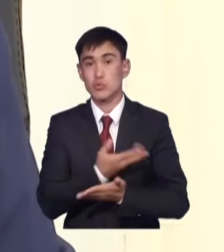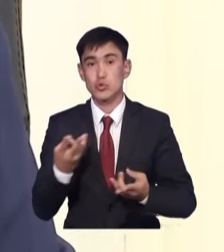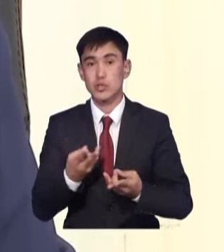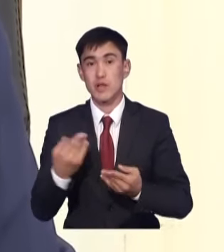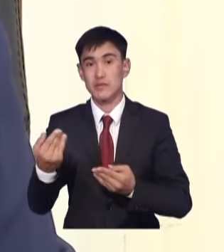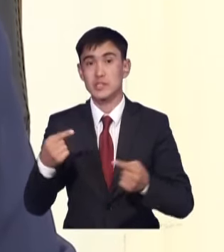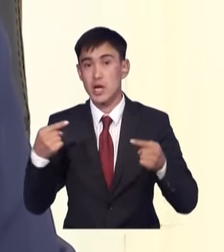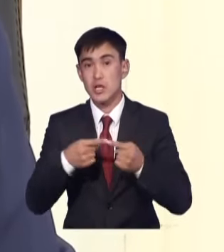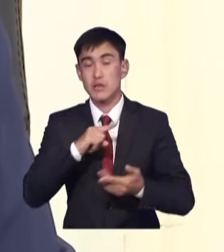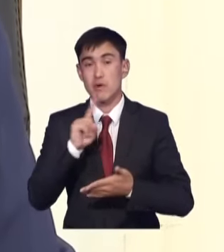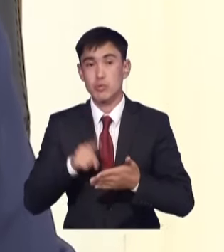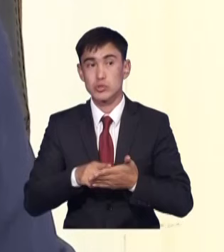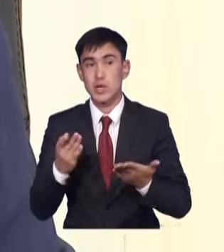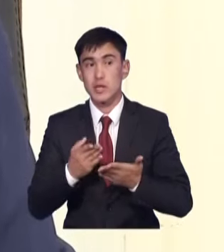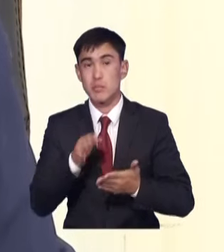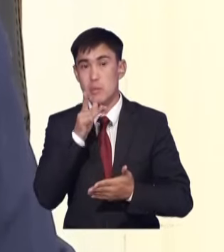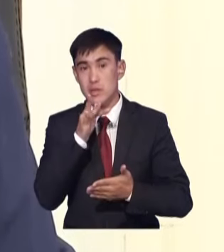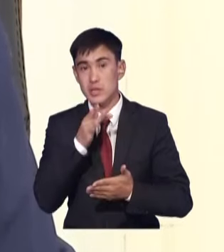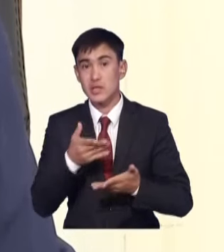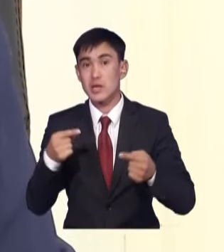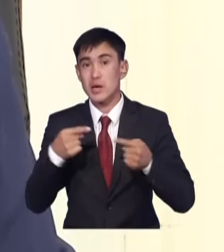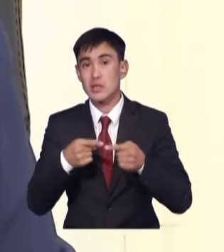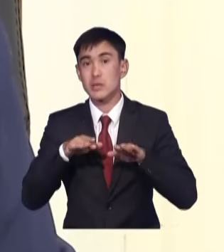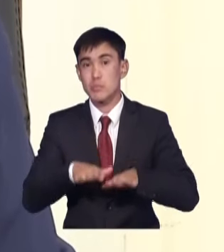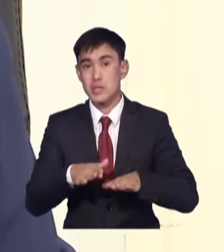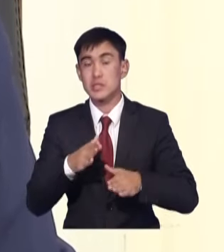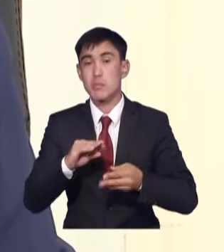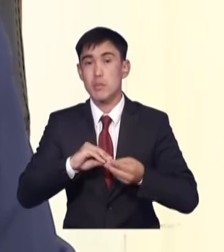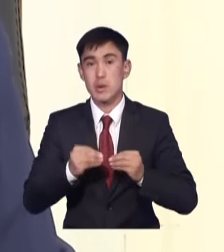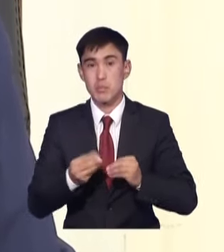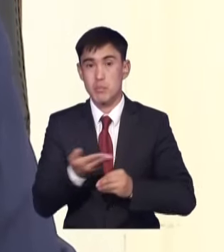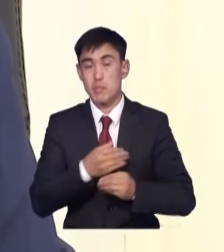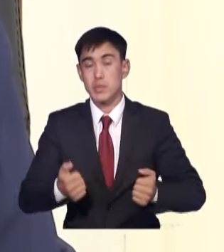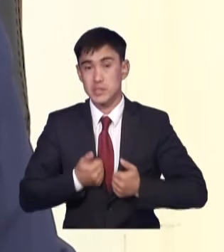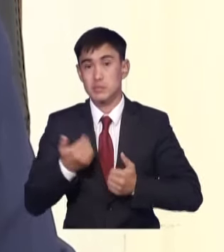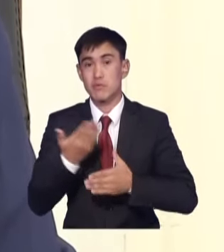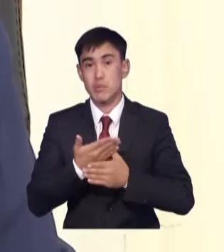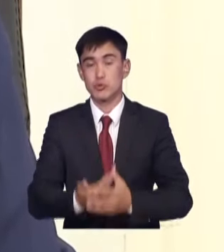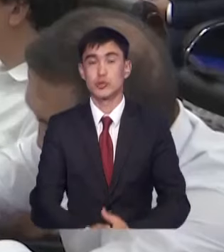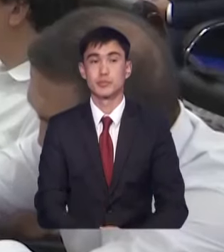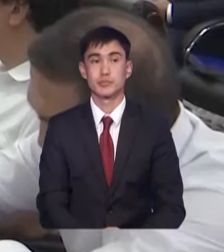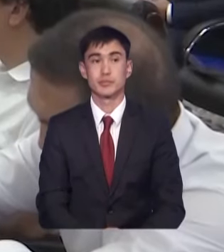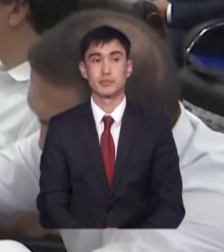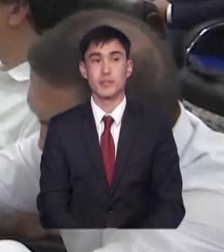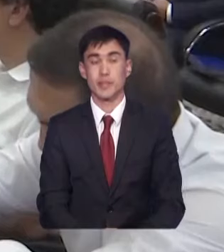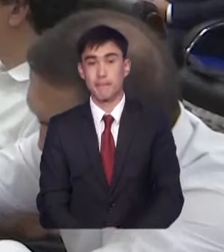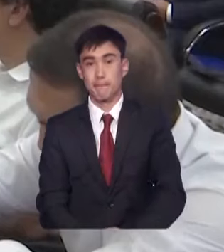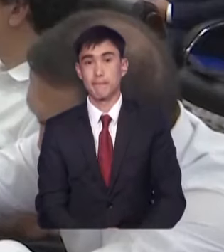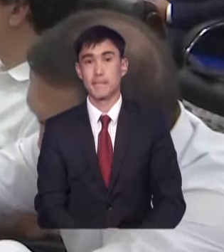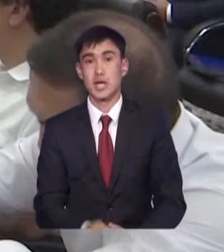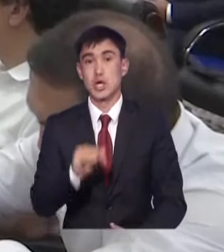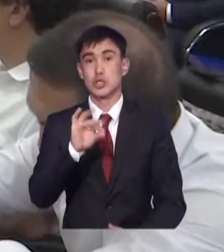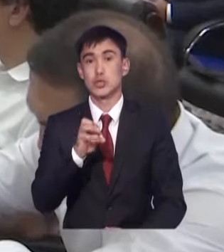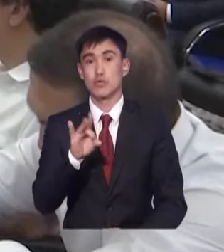вас конкретные вопросы в каких моментах и где конкретно имеются проблемы мы Постараемся вам помочь вместе с тем представители